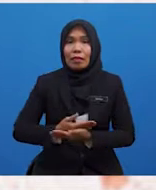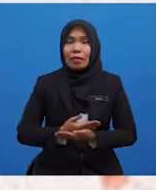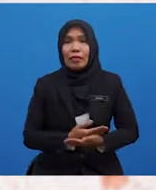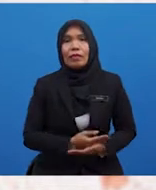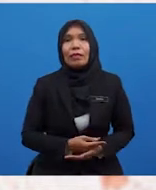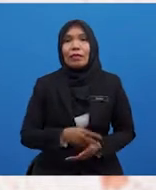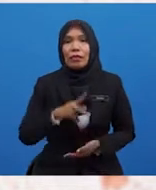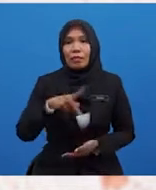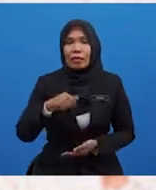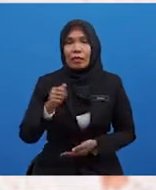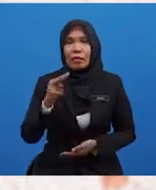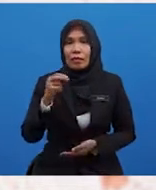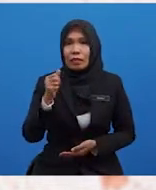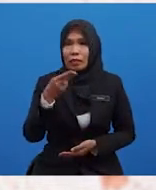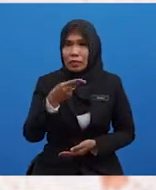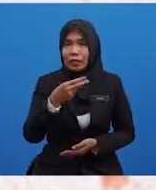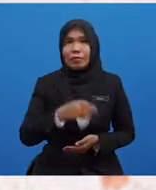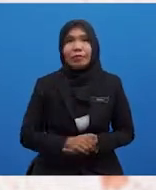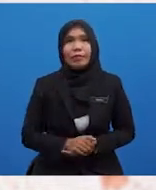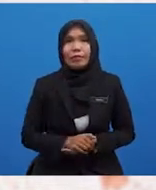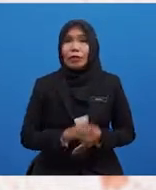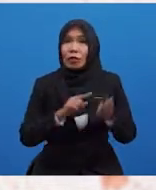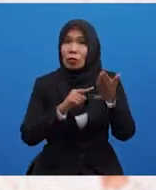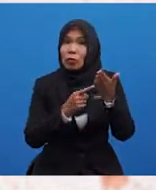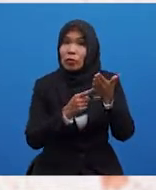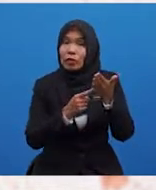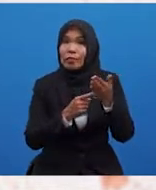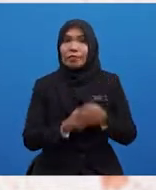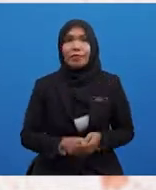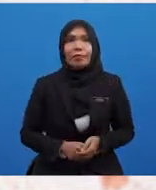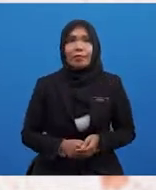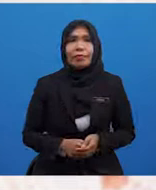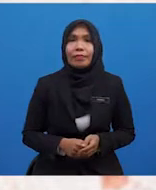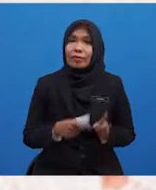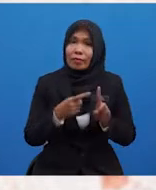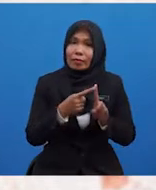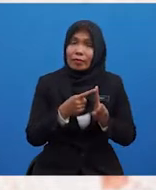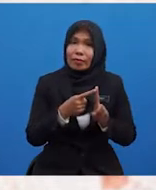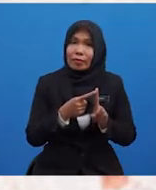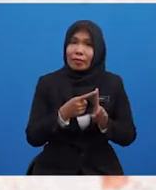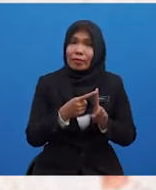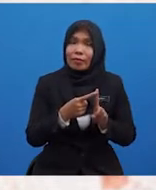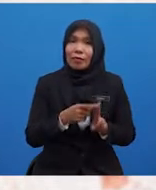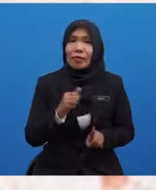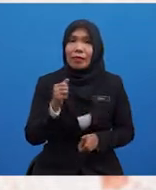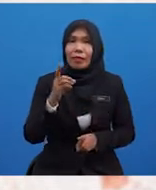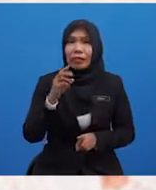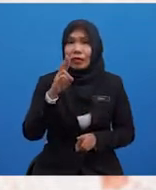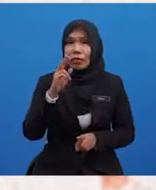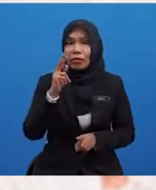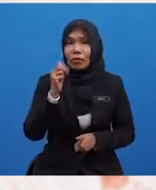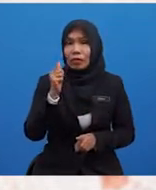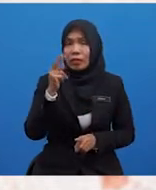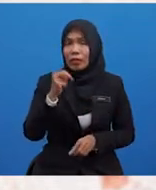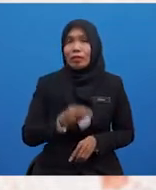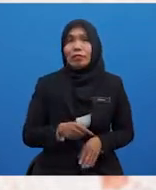Bermula dengan aduan diterima, seterusnya ialah aduan dimasukkan ke dalam